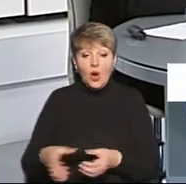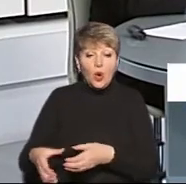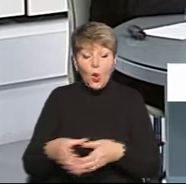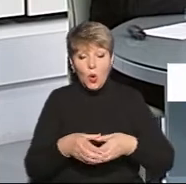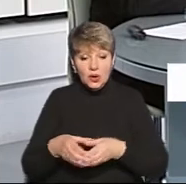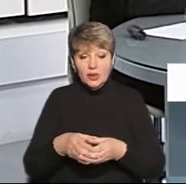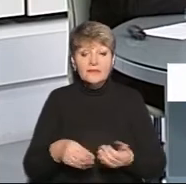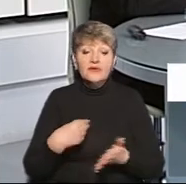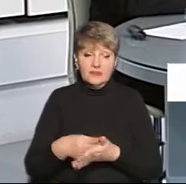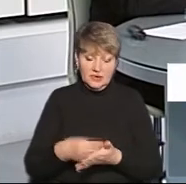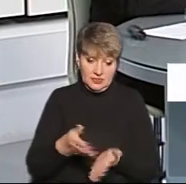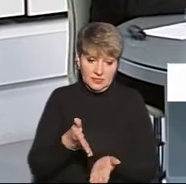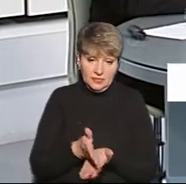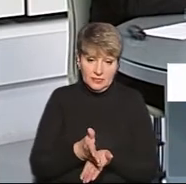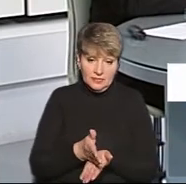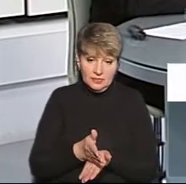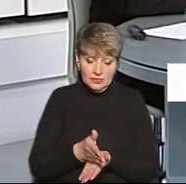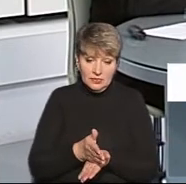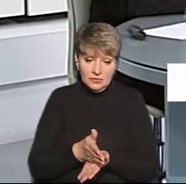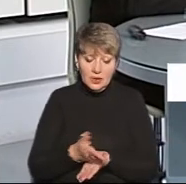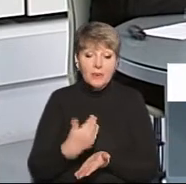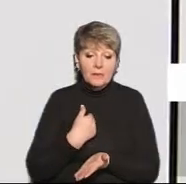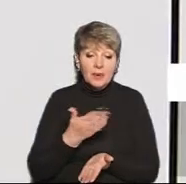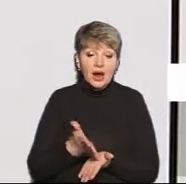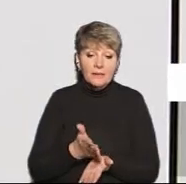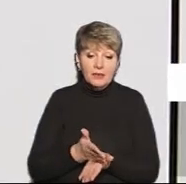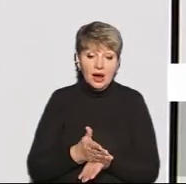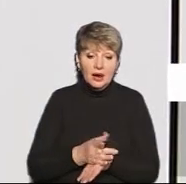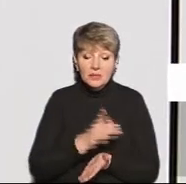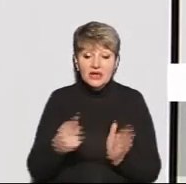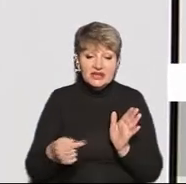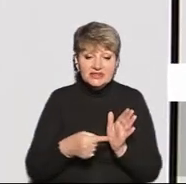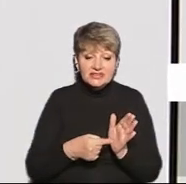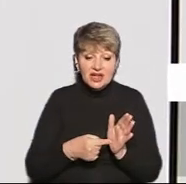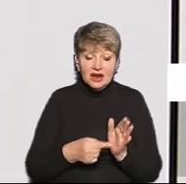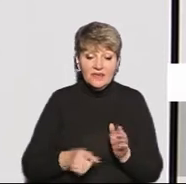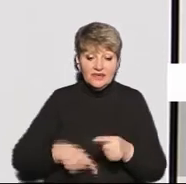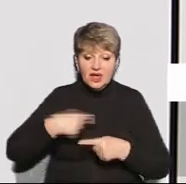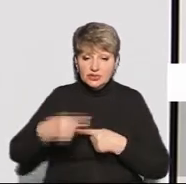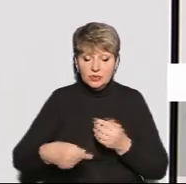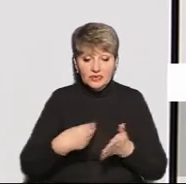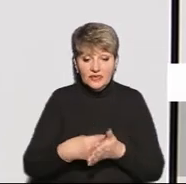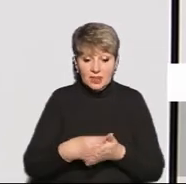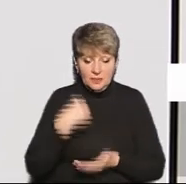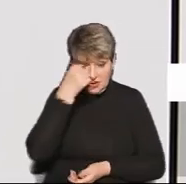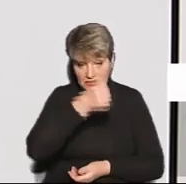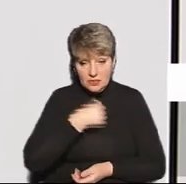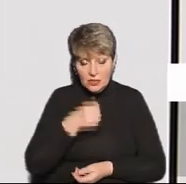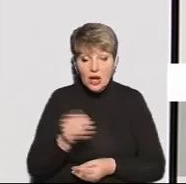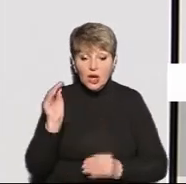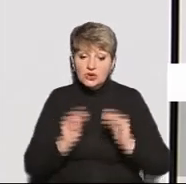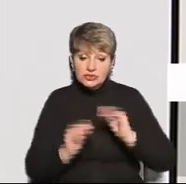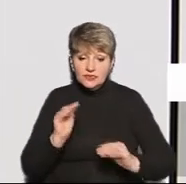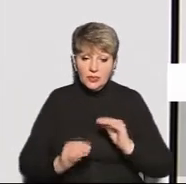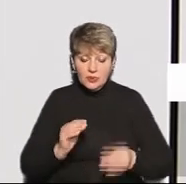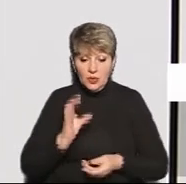колектив фінансується, і більше того, ми маємо за ціль, за мету в наступному фінансовому році напоки сформувати